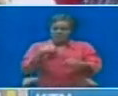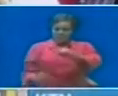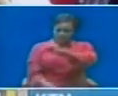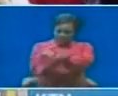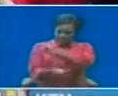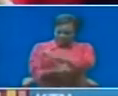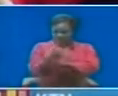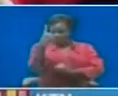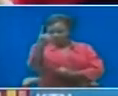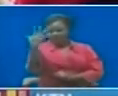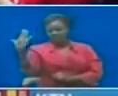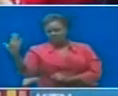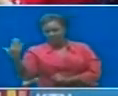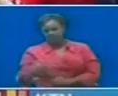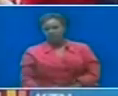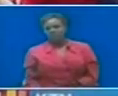Naeleza kitu kimoja.